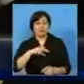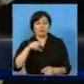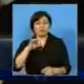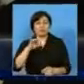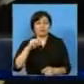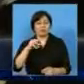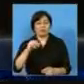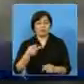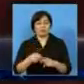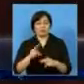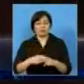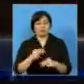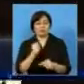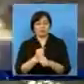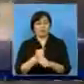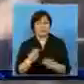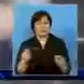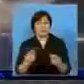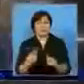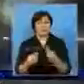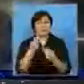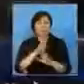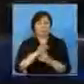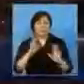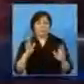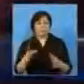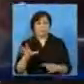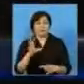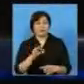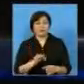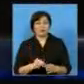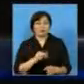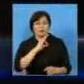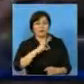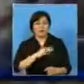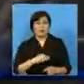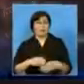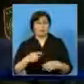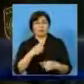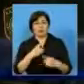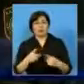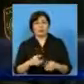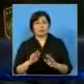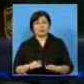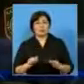Подобные изделия не игрушки. В этой связи важно держать всевозможные петарды и фейерверки подальше от детей.